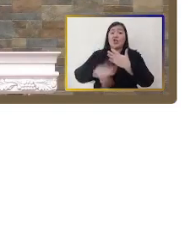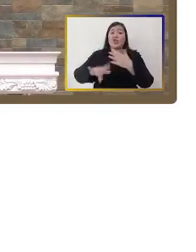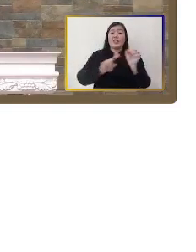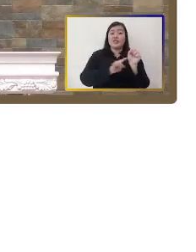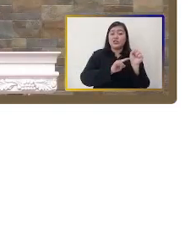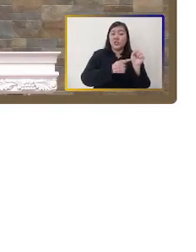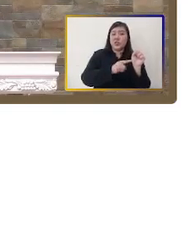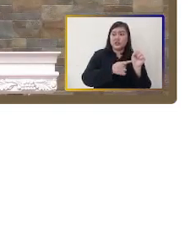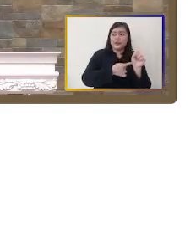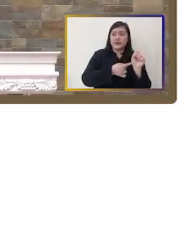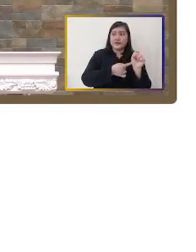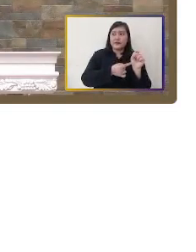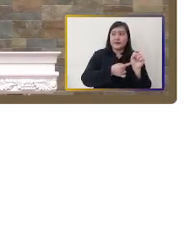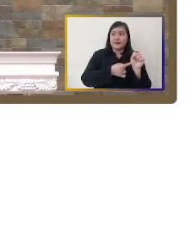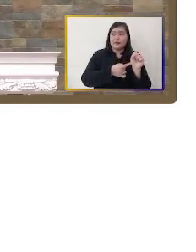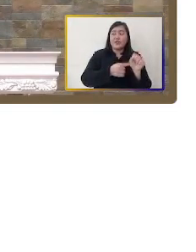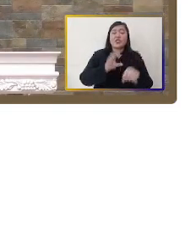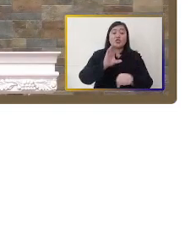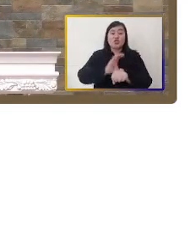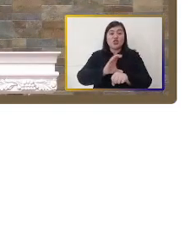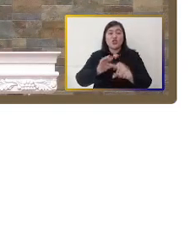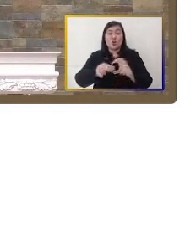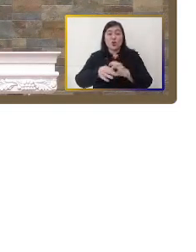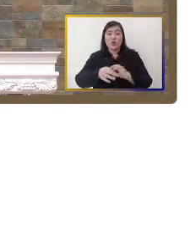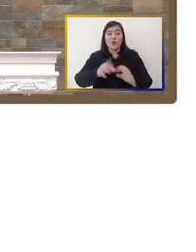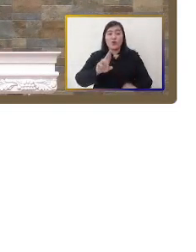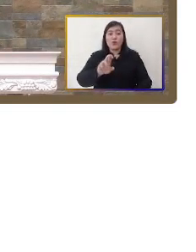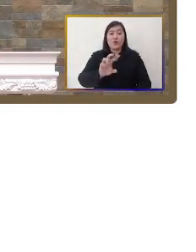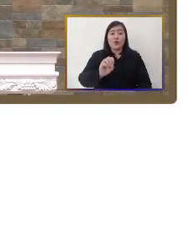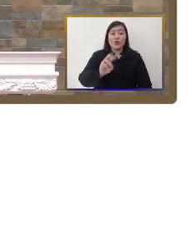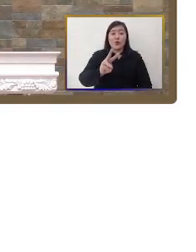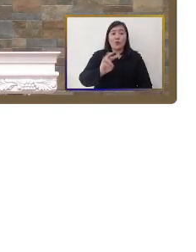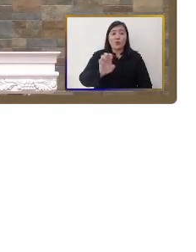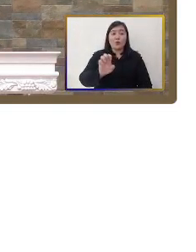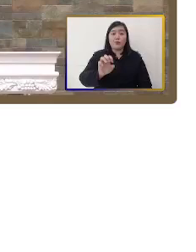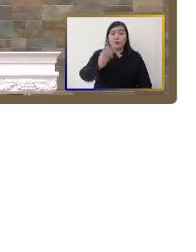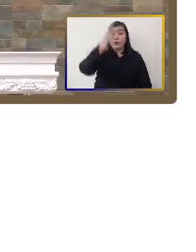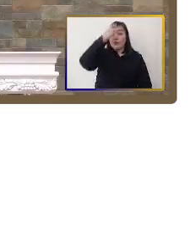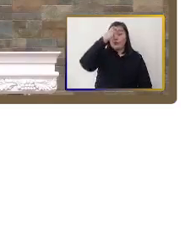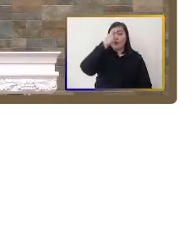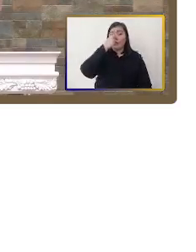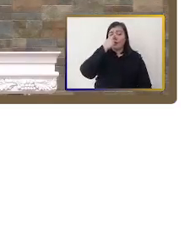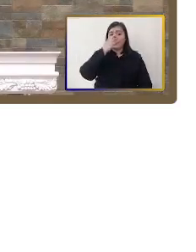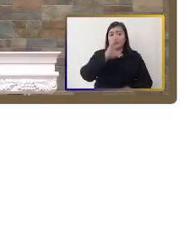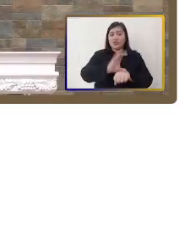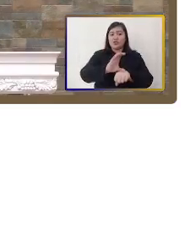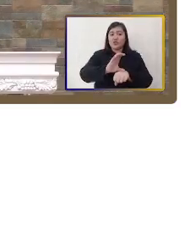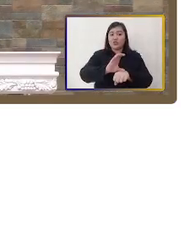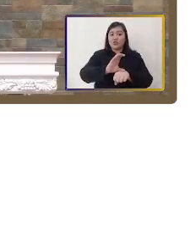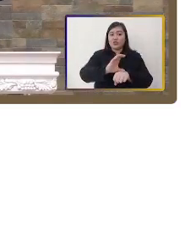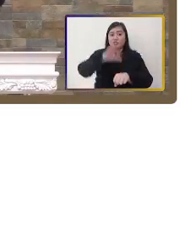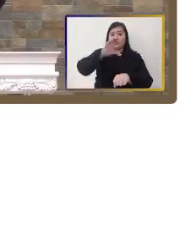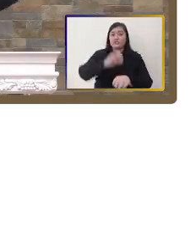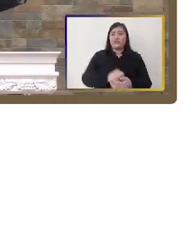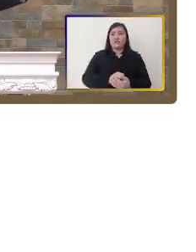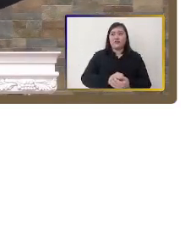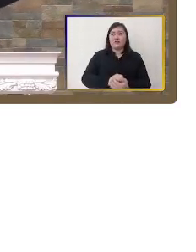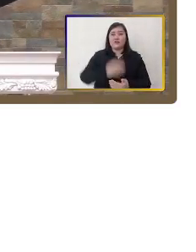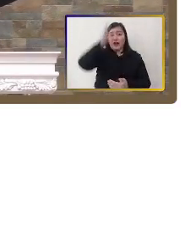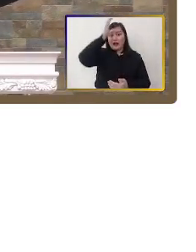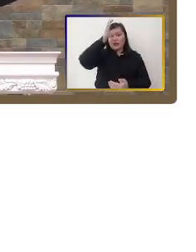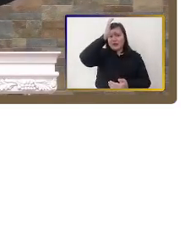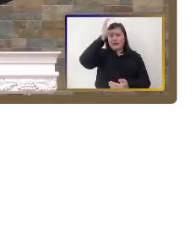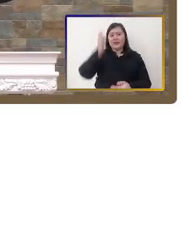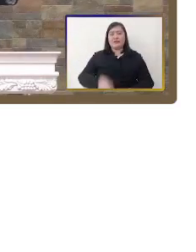natin? Yung Church of Rome. Alright? The Church of Rome. Kung maaalala niyo po si Pastor Hill, may nabanggit